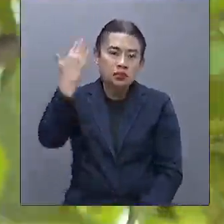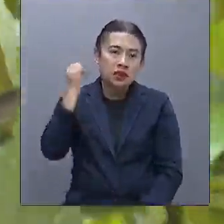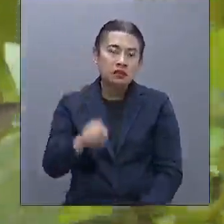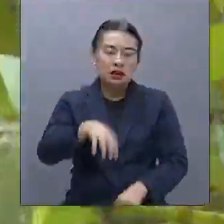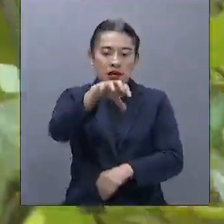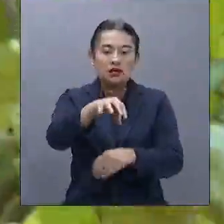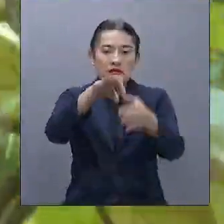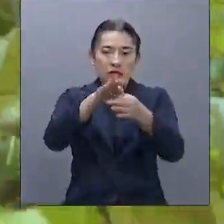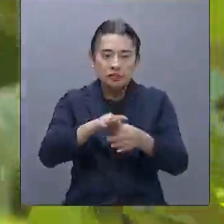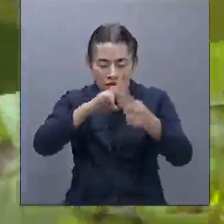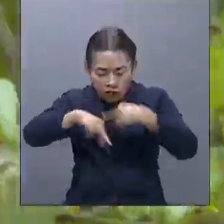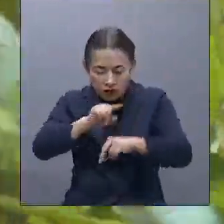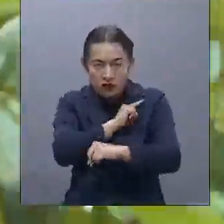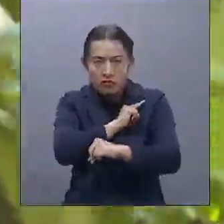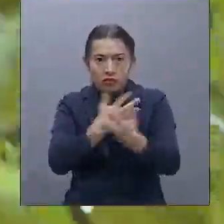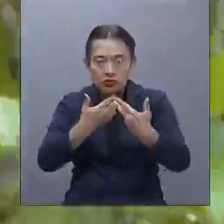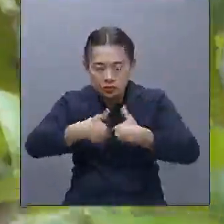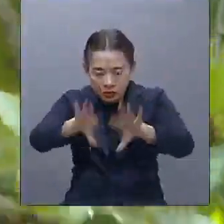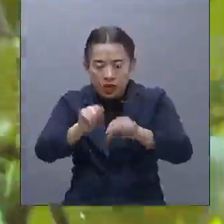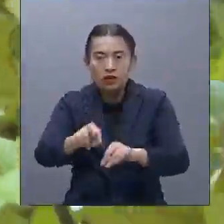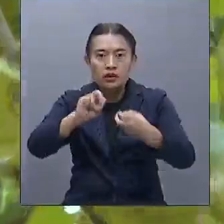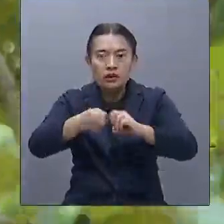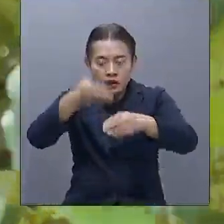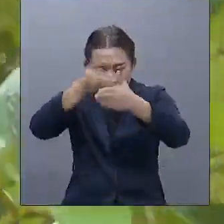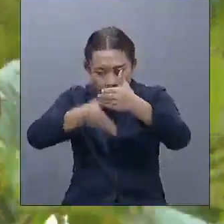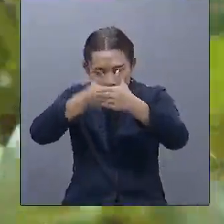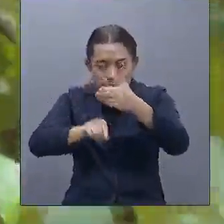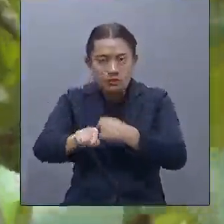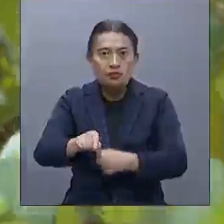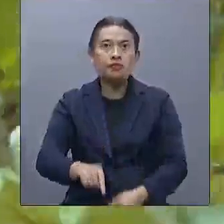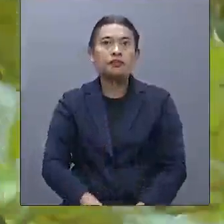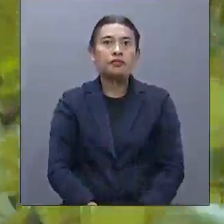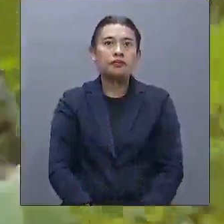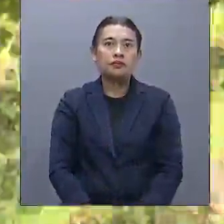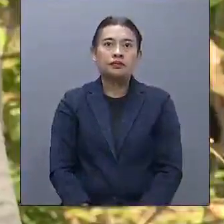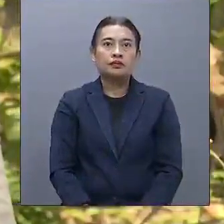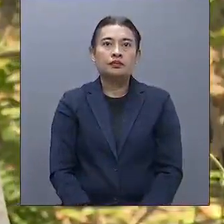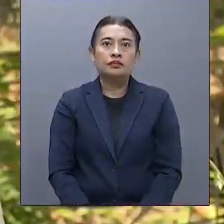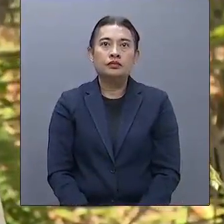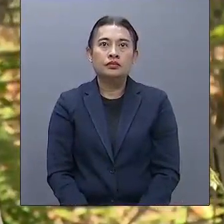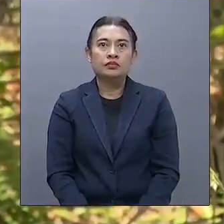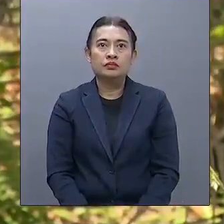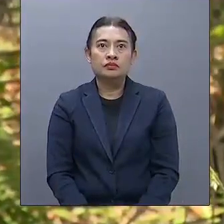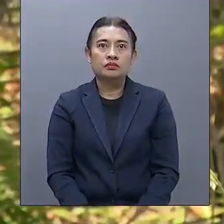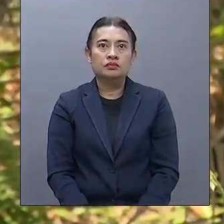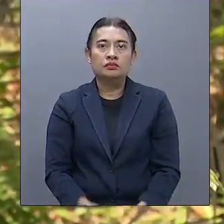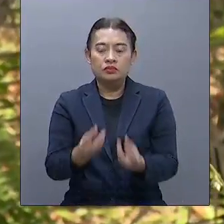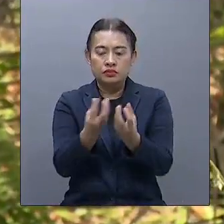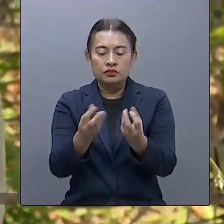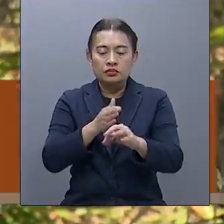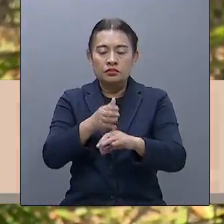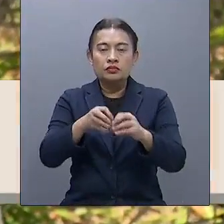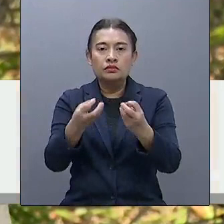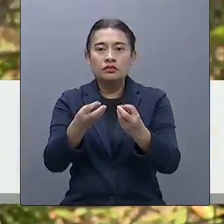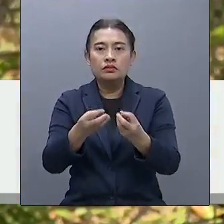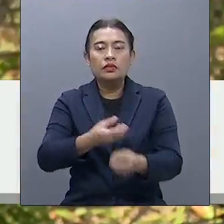วข้องเข้ามาดูแลปล่อยให้ต้องประสบชะตากรรมเพียงลำพังค่ะ เขาแจกครับตอนนี้เขาแจกก็บ